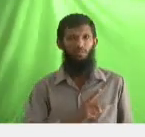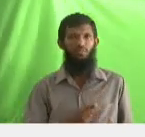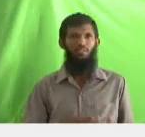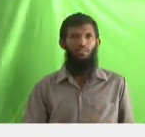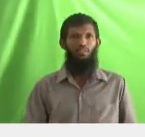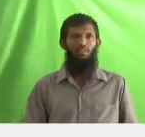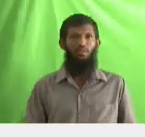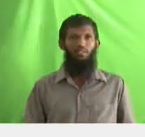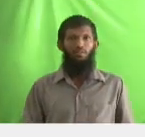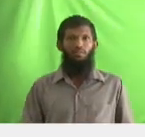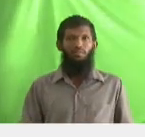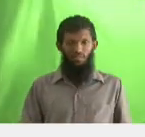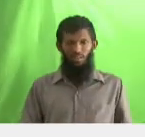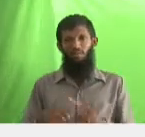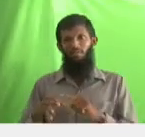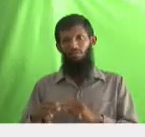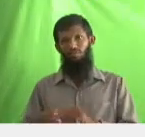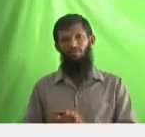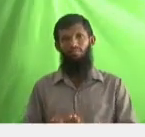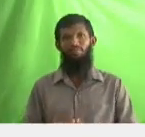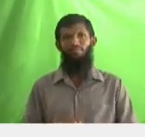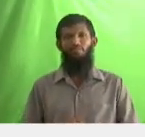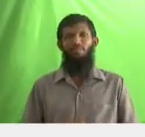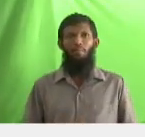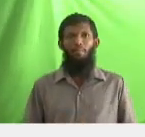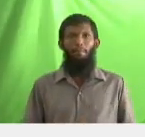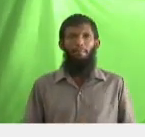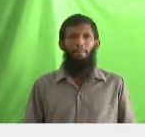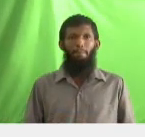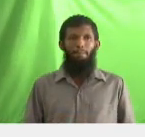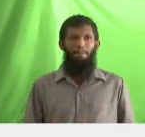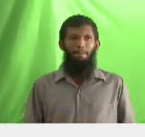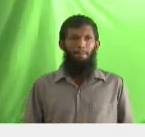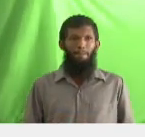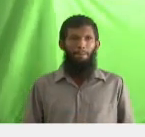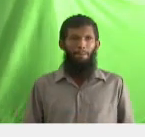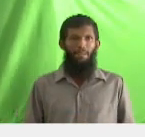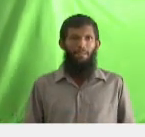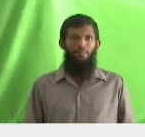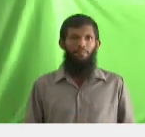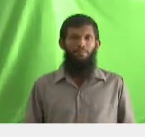us, يَا أَيُّهَا الَّذِينَ آمَنُوا اتَّقُوا اللَّهَ